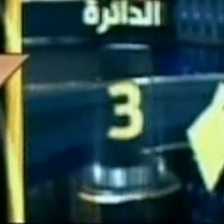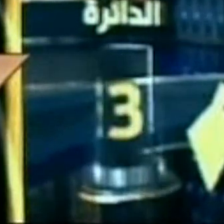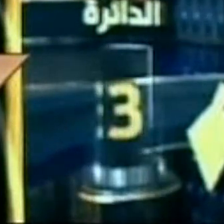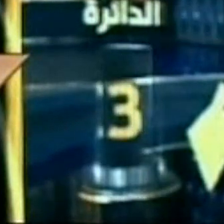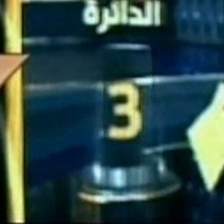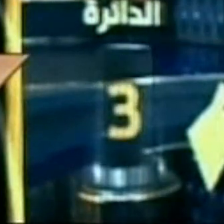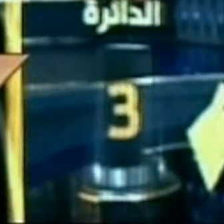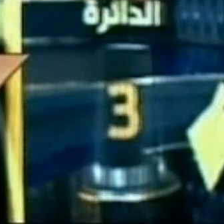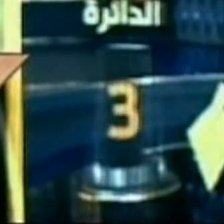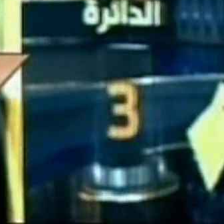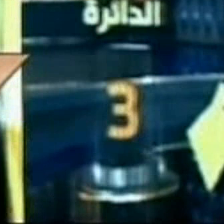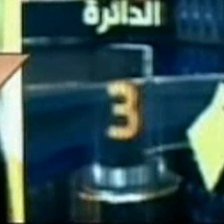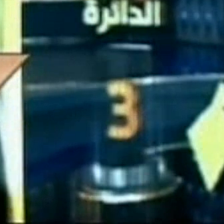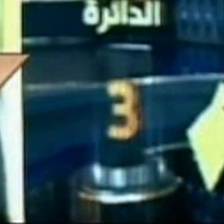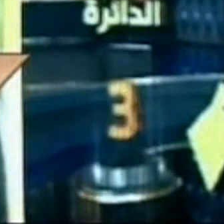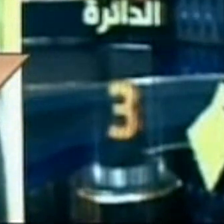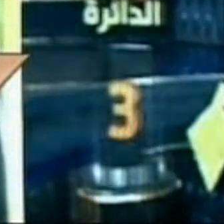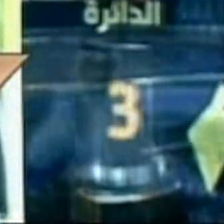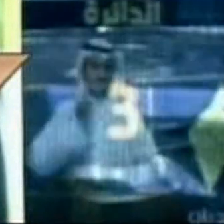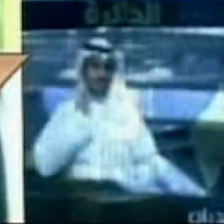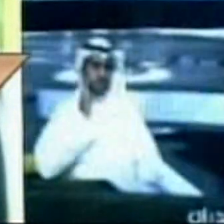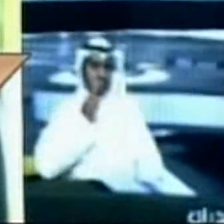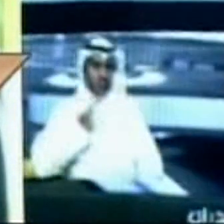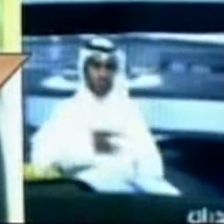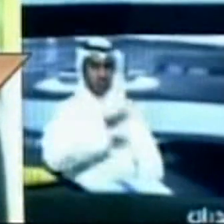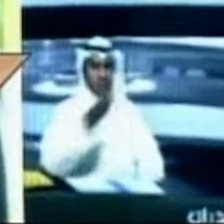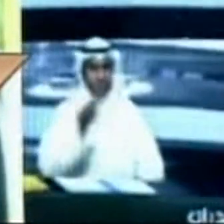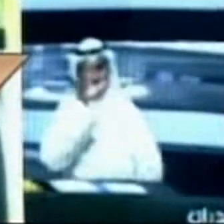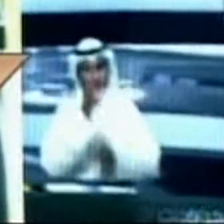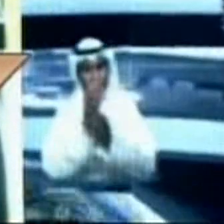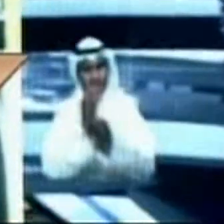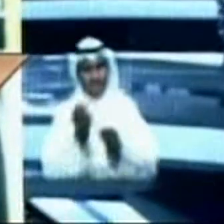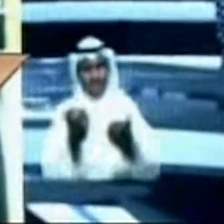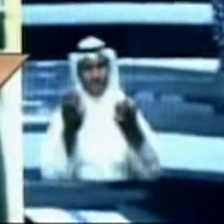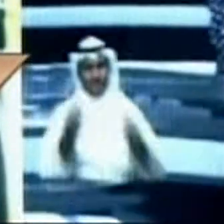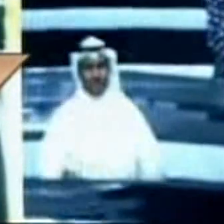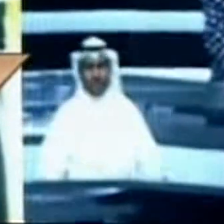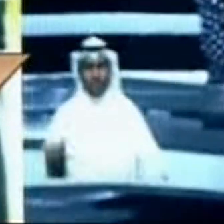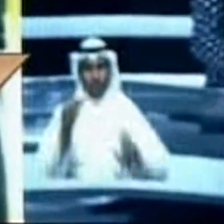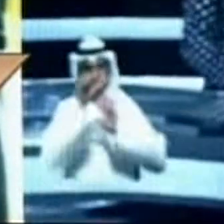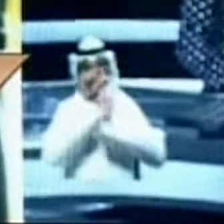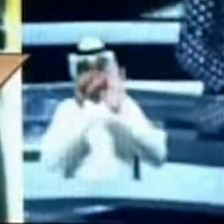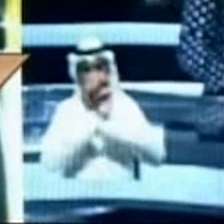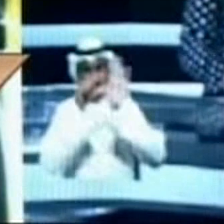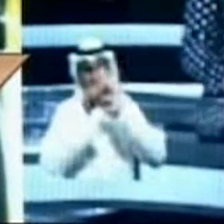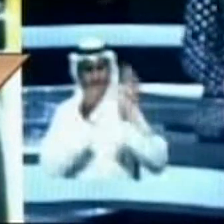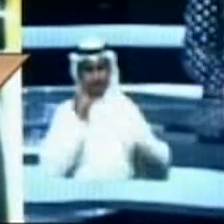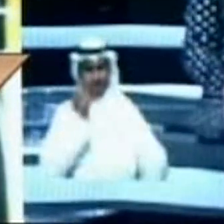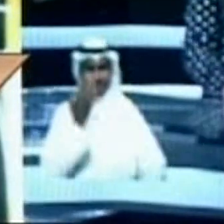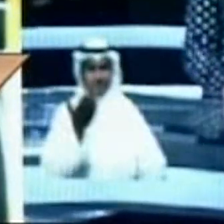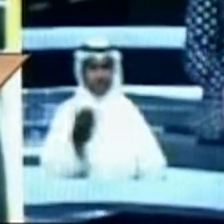هذه الرياضة، وأيضا كيف يصقل موهبة الرياضة في توظيف أيضا الإعلام العربي، ولكن